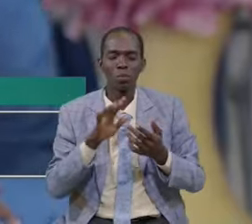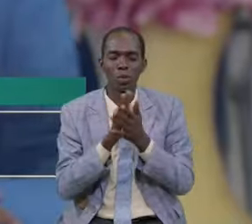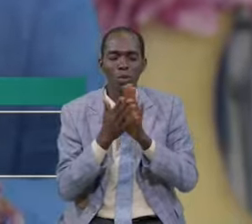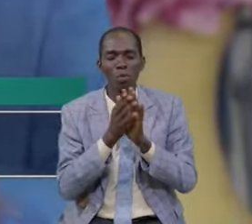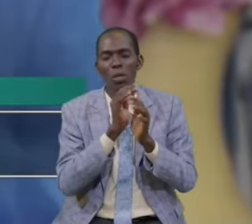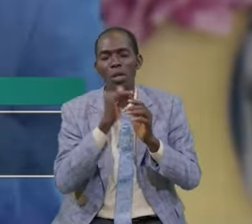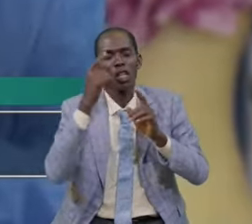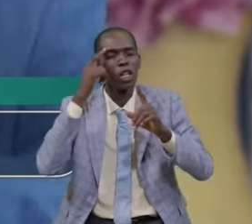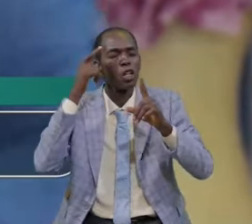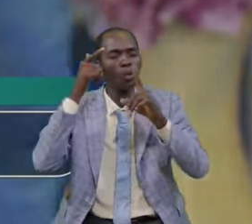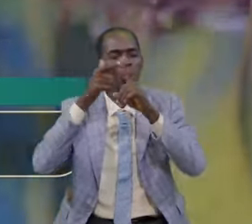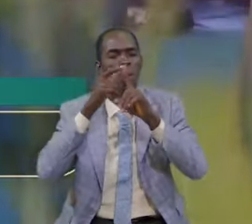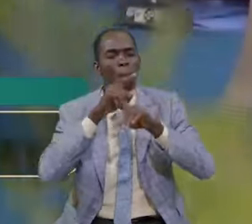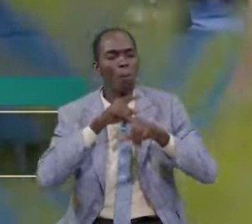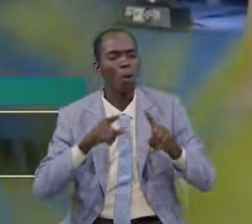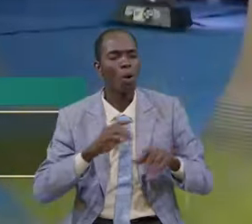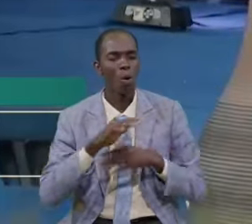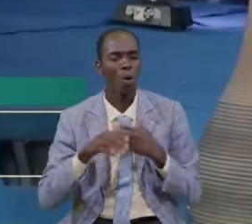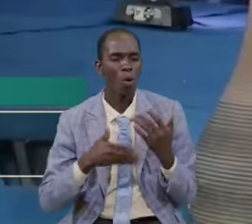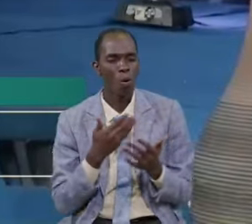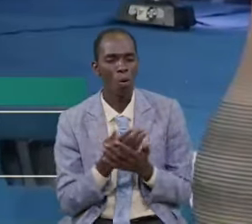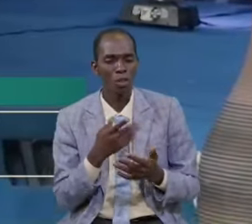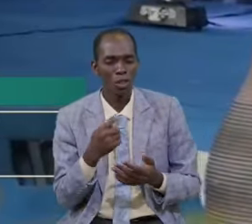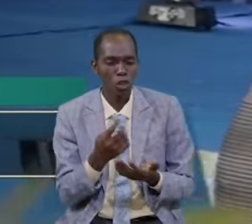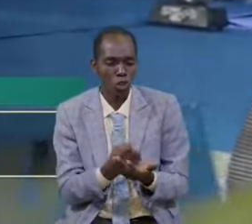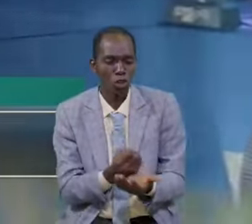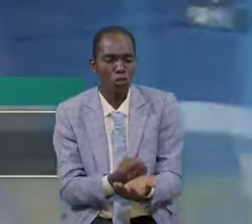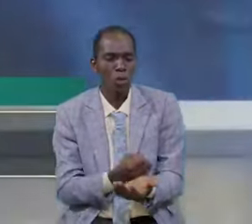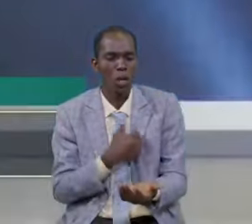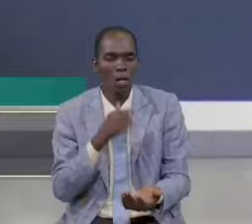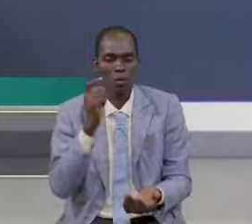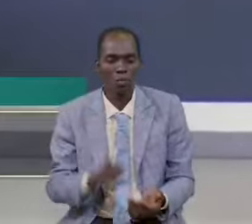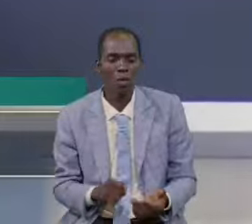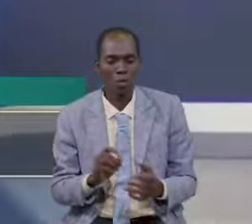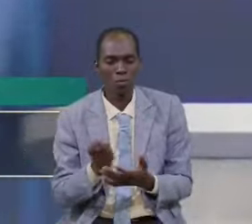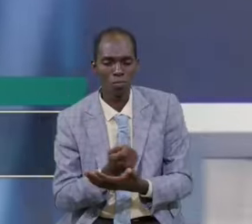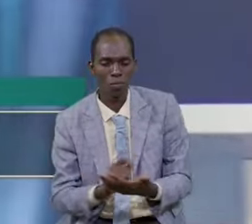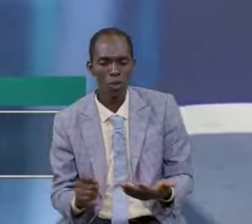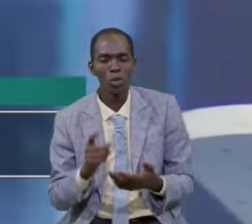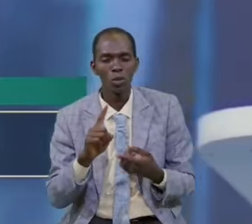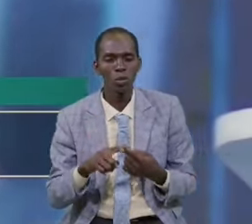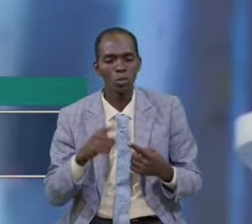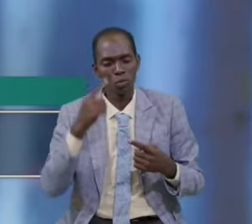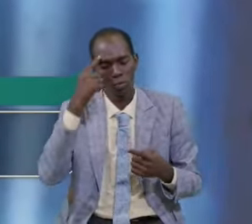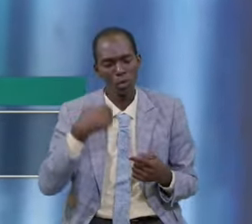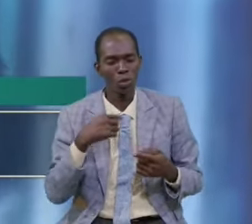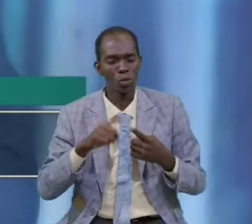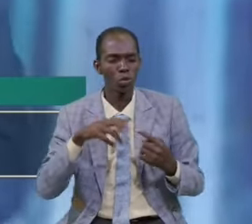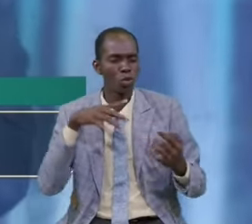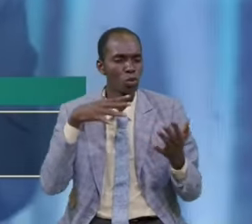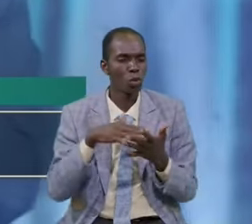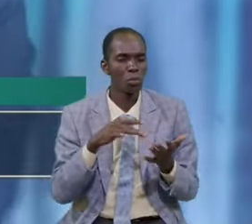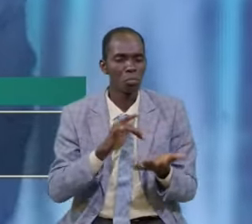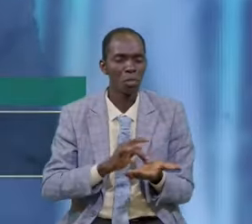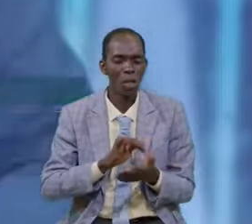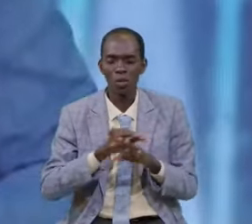les matières qu'il me faut passer pour passer aux études de la médecine. Ce n'est pas encore tout,